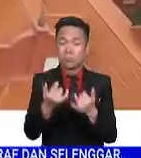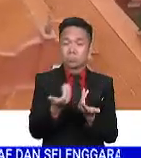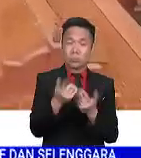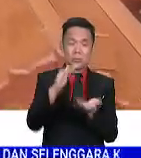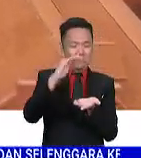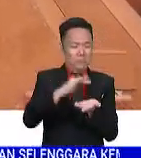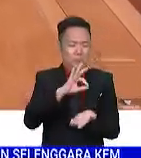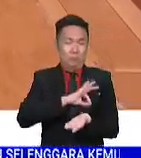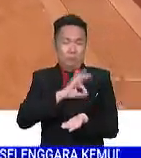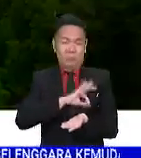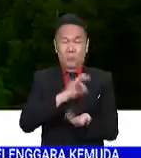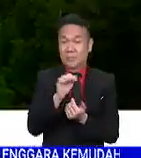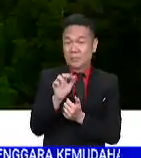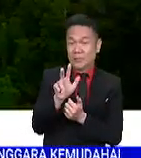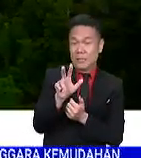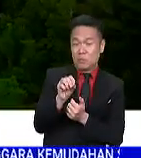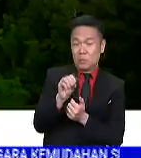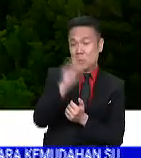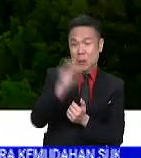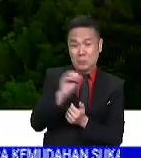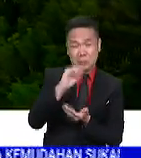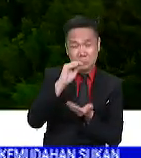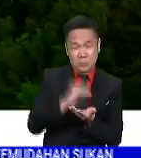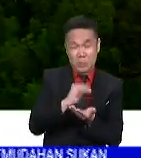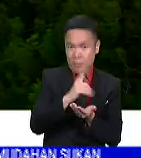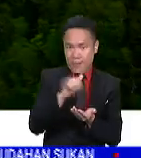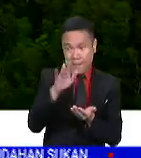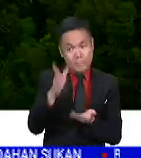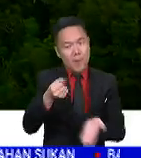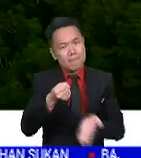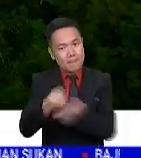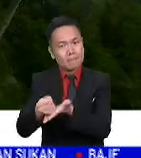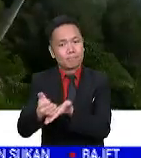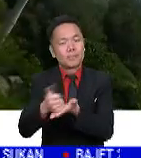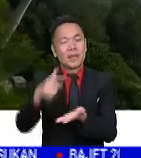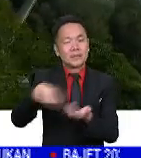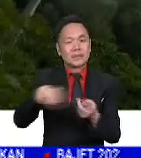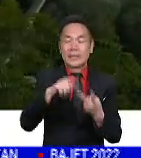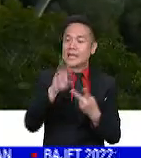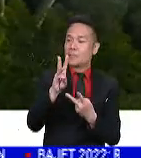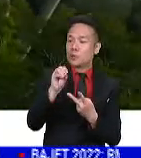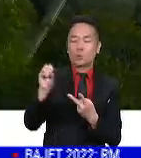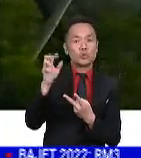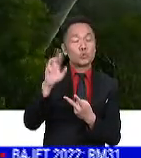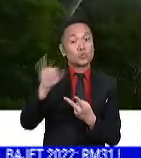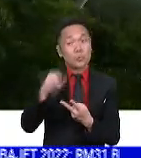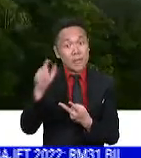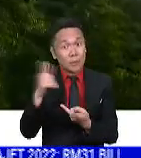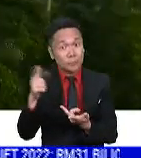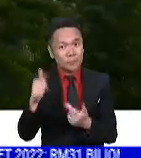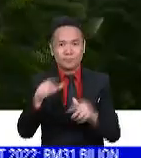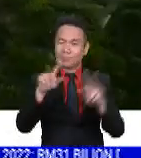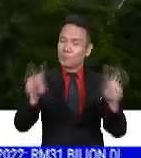pendapatan sekurang-kurangnya 30%. Turut disedia pembiayaan sebanyak RM600 juta ringgit di bawah